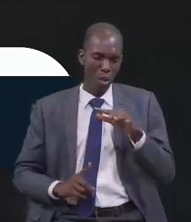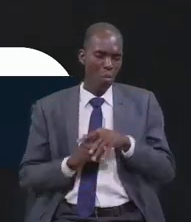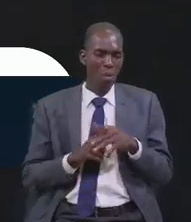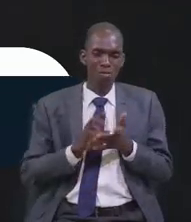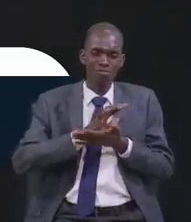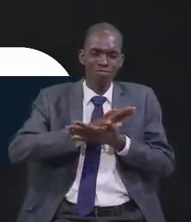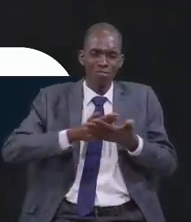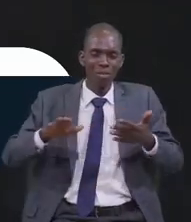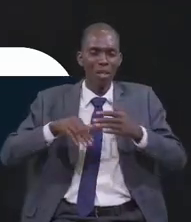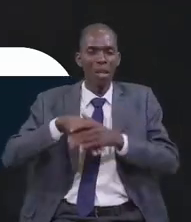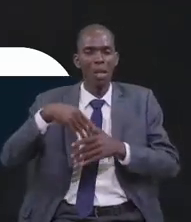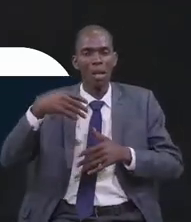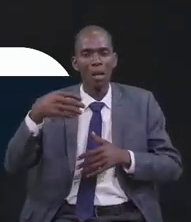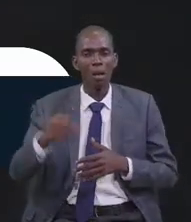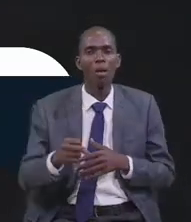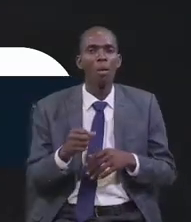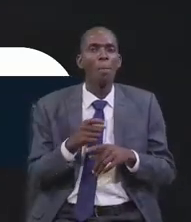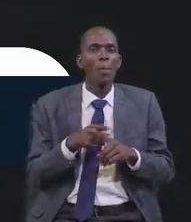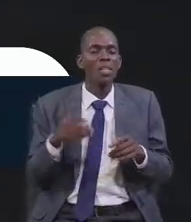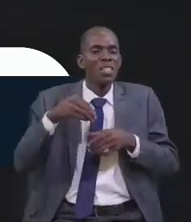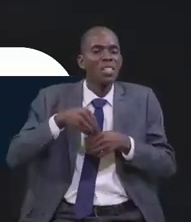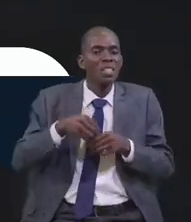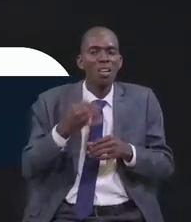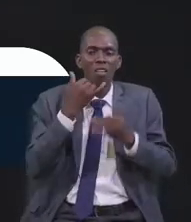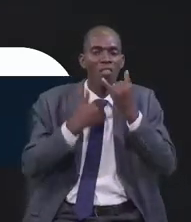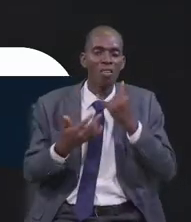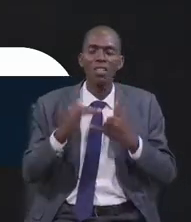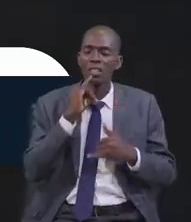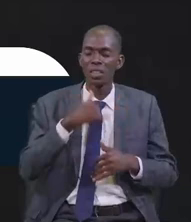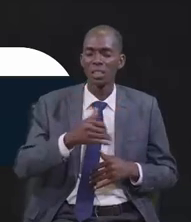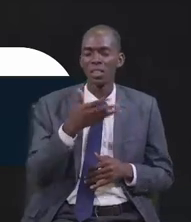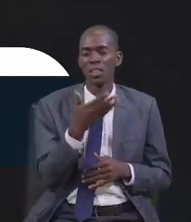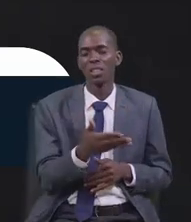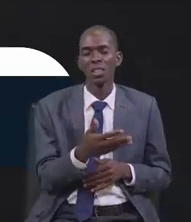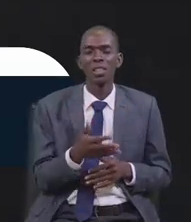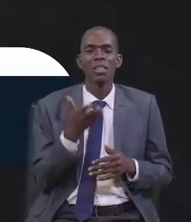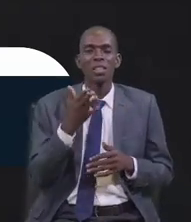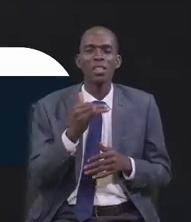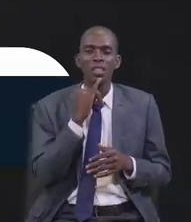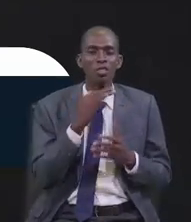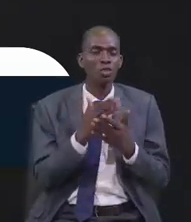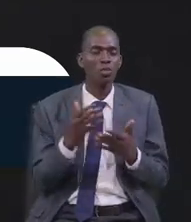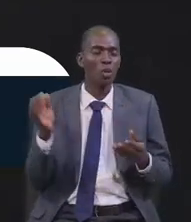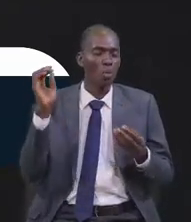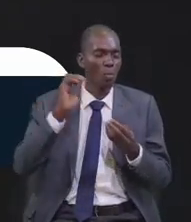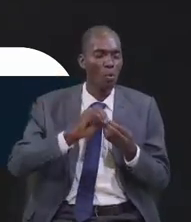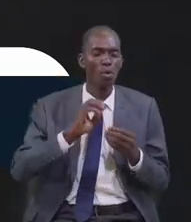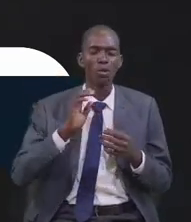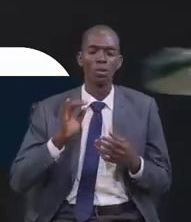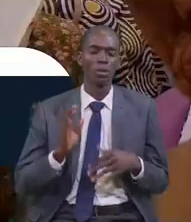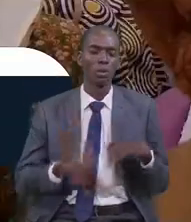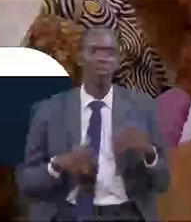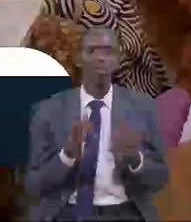abandonné cela. Cela est là. Mais il y a quelque chose de plus que l'expression intérieure d'un Nazirien. Tu as